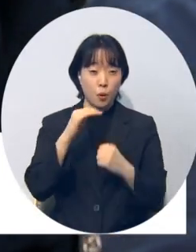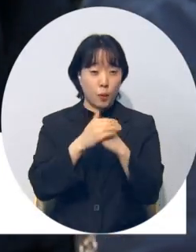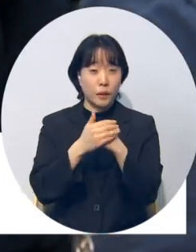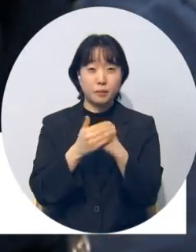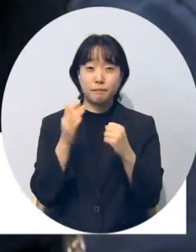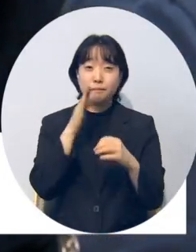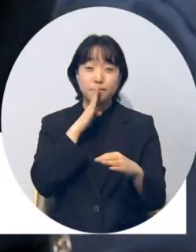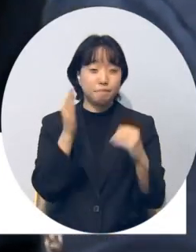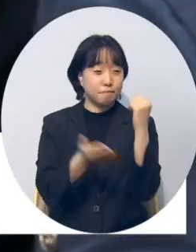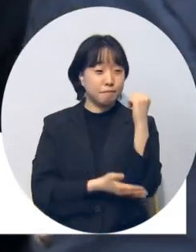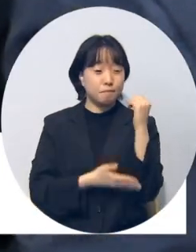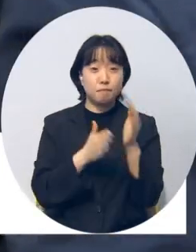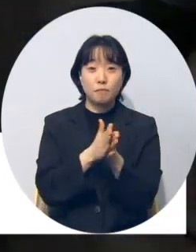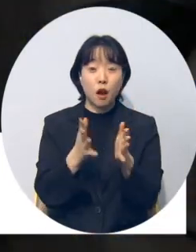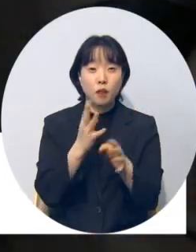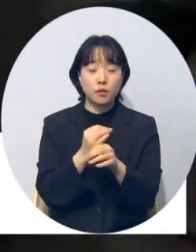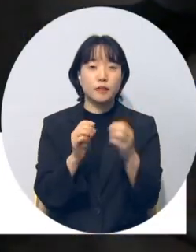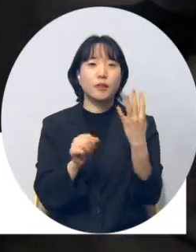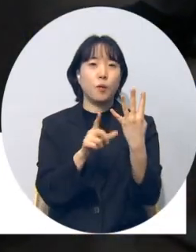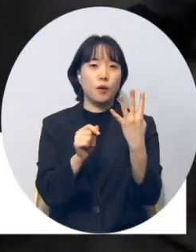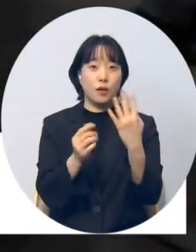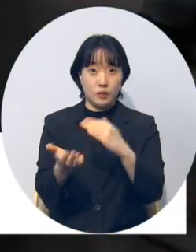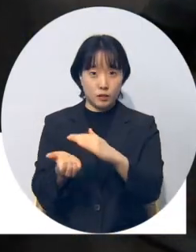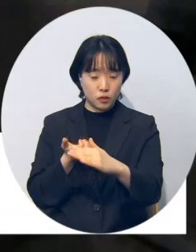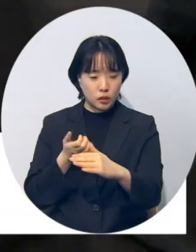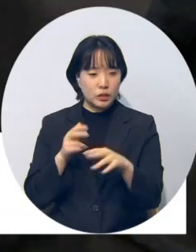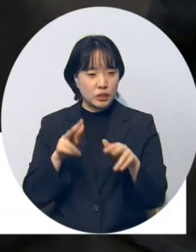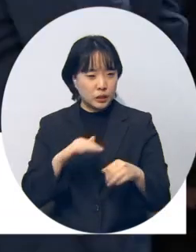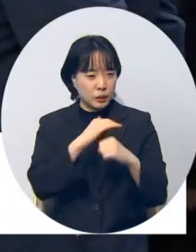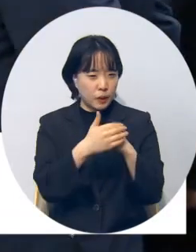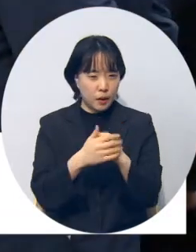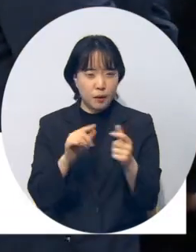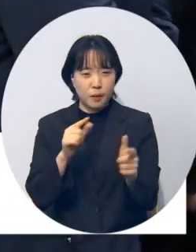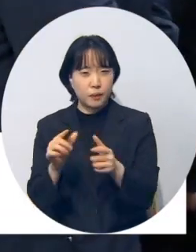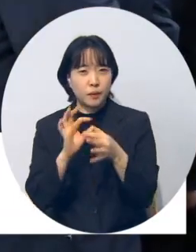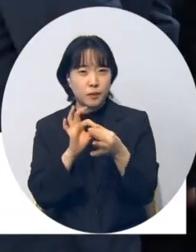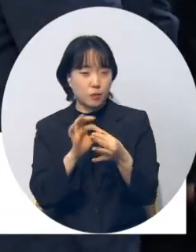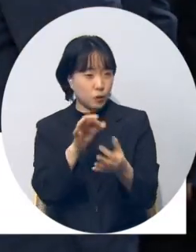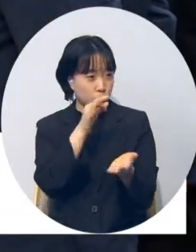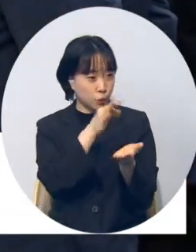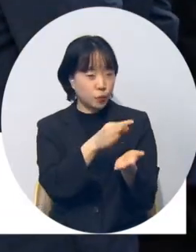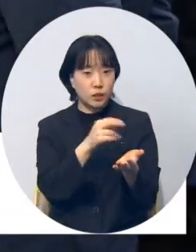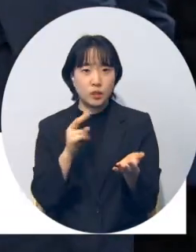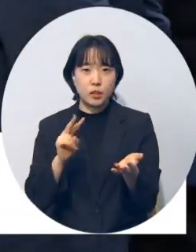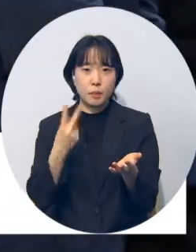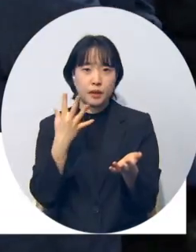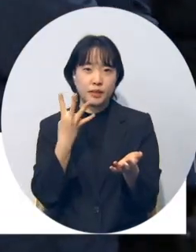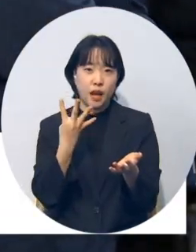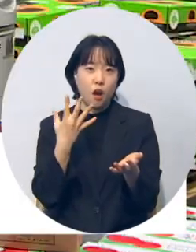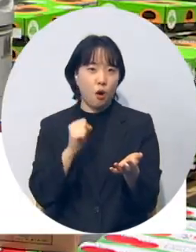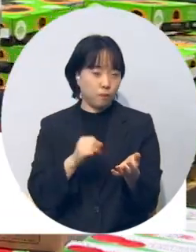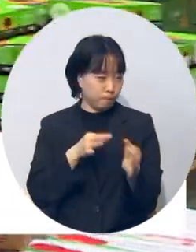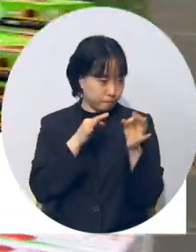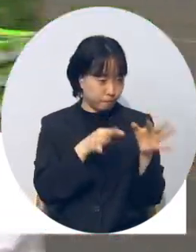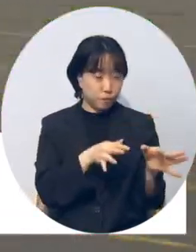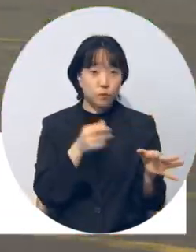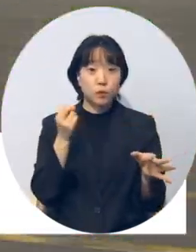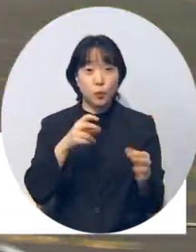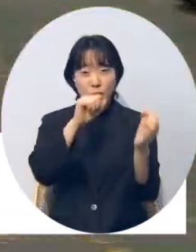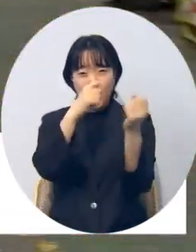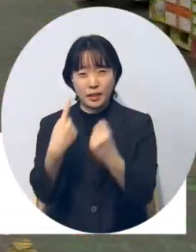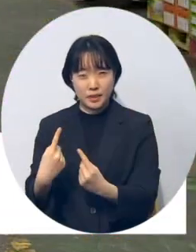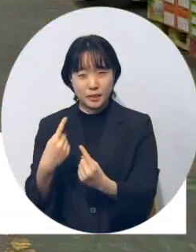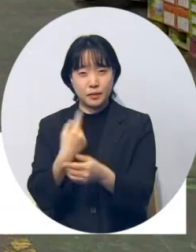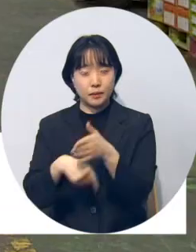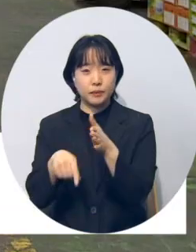출하하기 전인 4월까지 과일과 채소를 중심으로 생산자 납품 단가에 204억 원을 지원하고 230억 규모의 할인